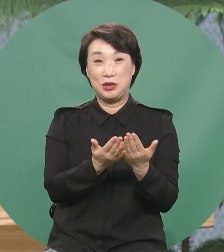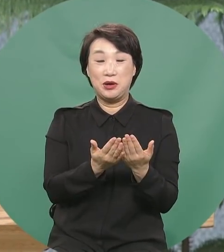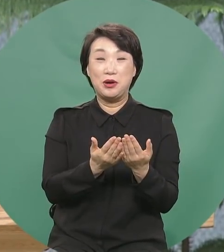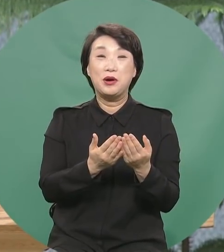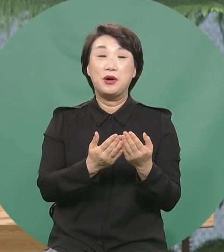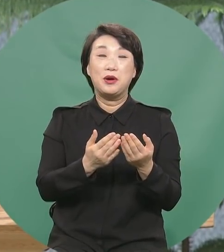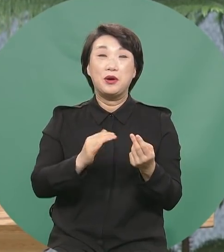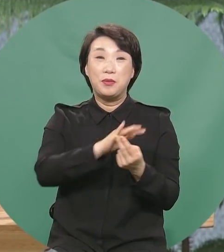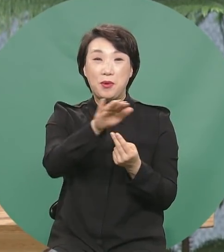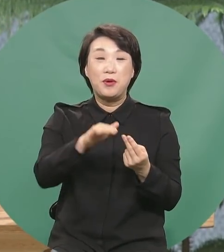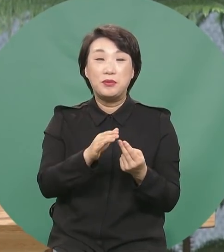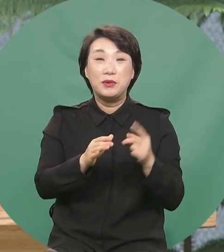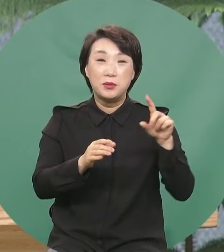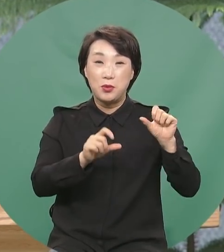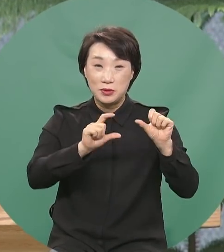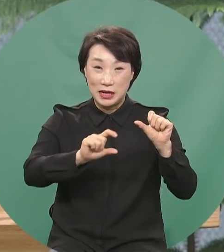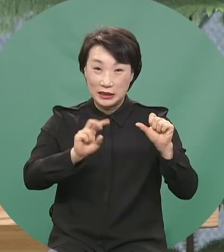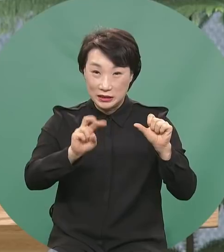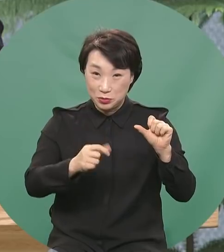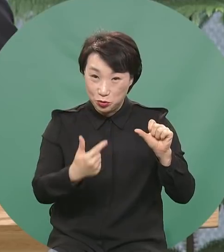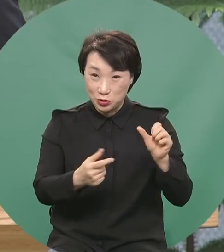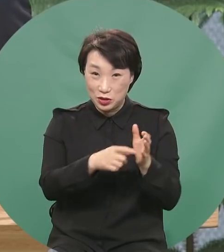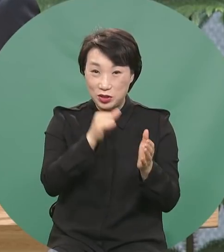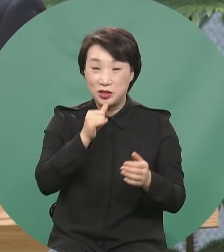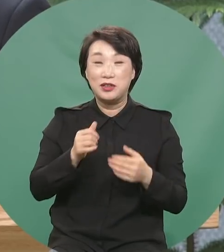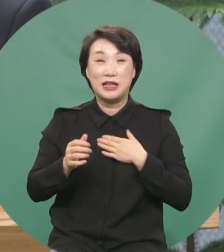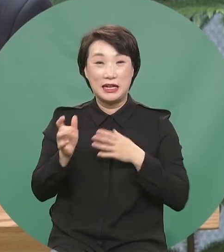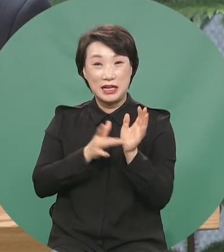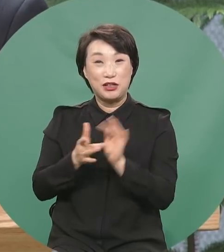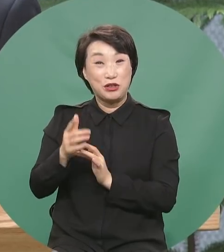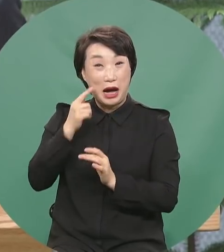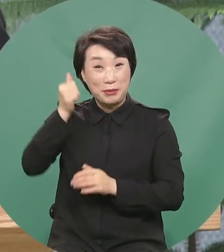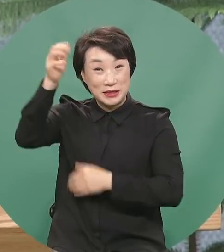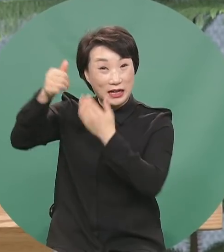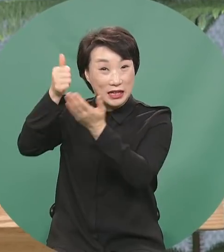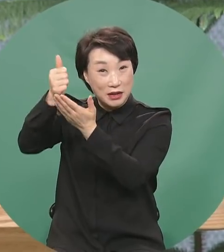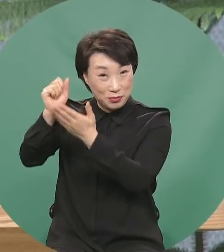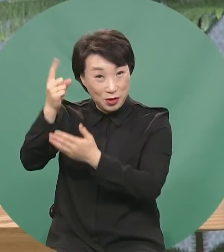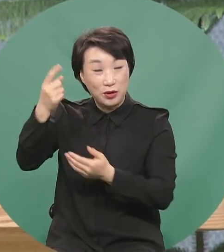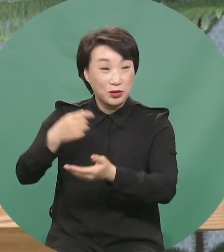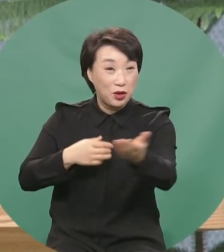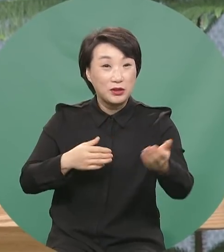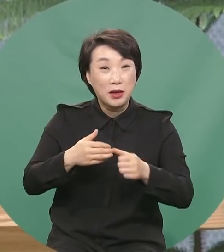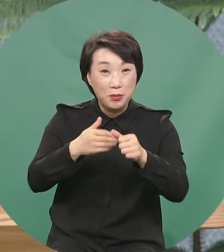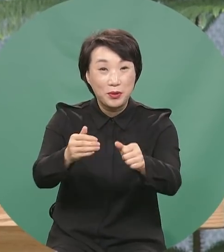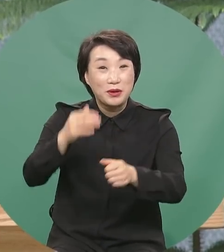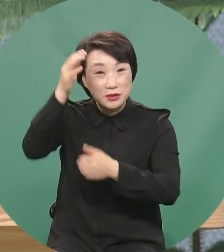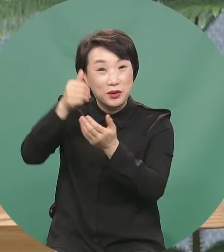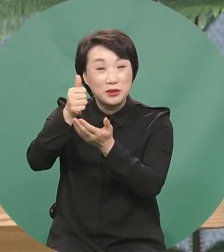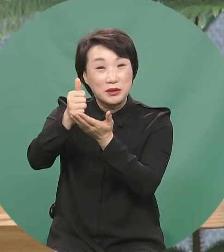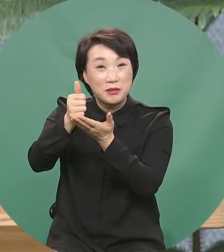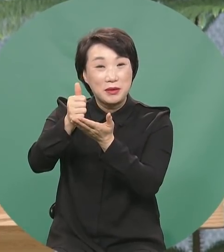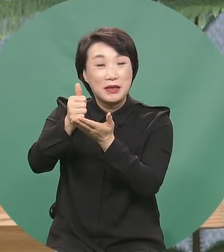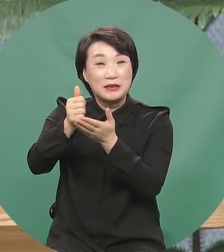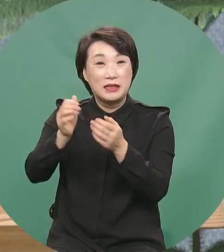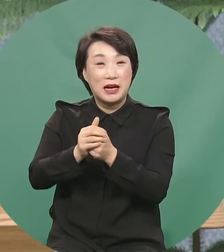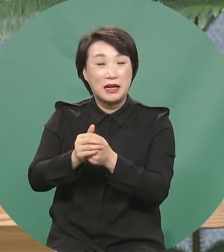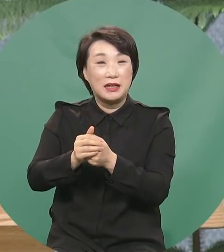요한복음 15장 26절에 내가 아버지께로서 너희에게 보낼 보혜사